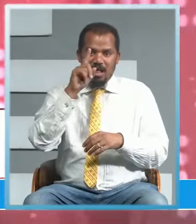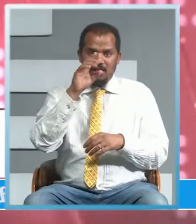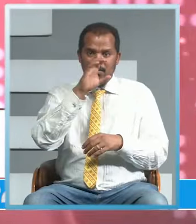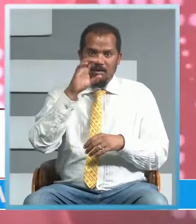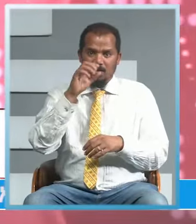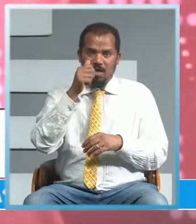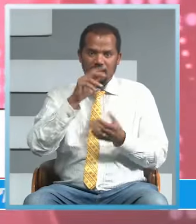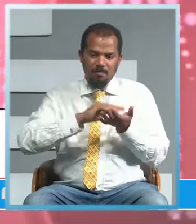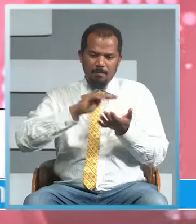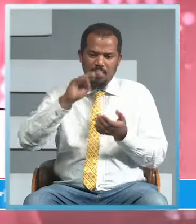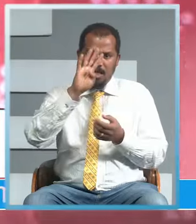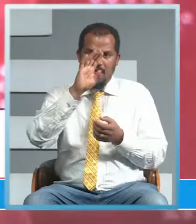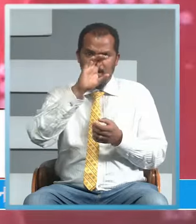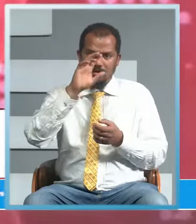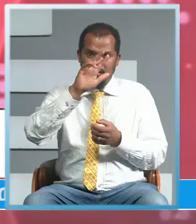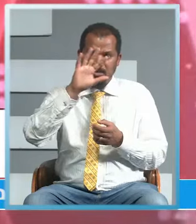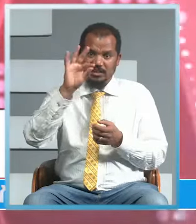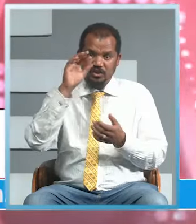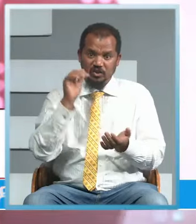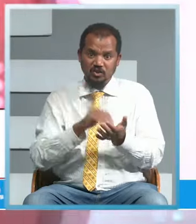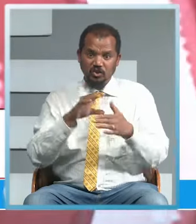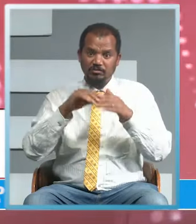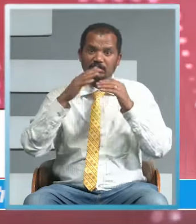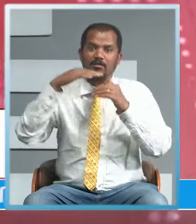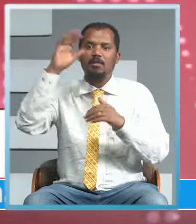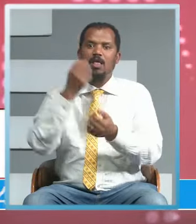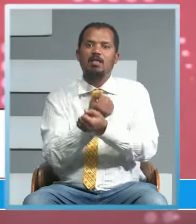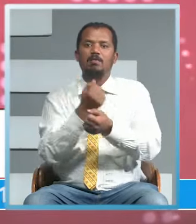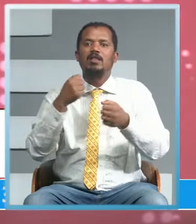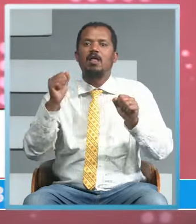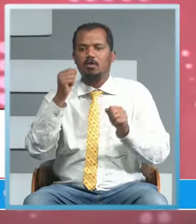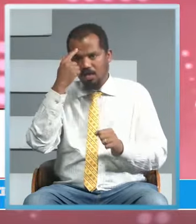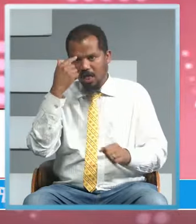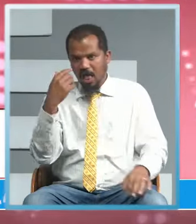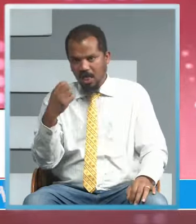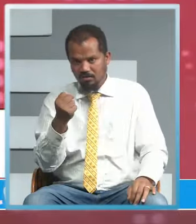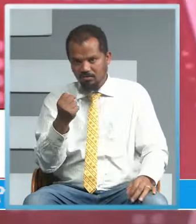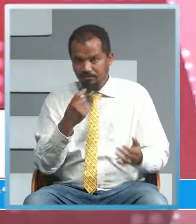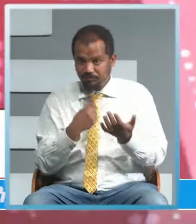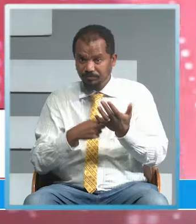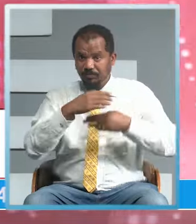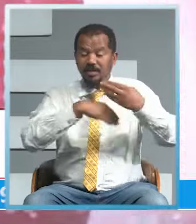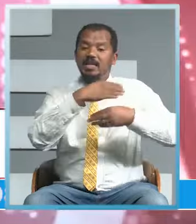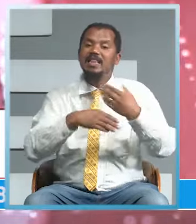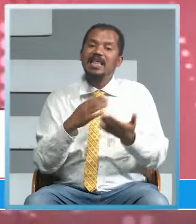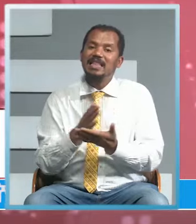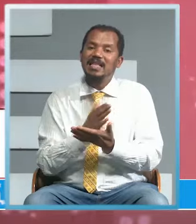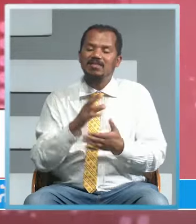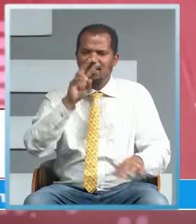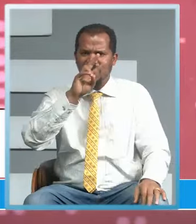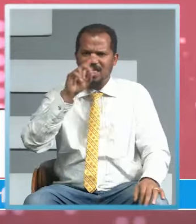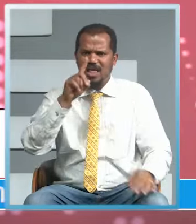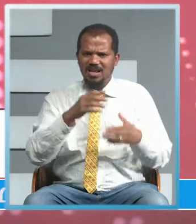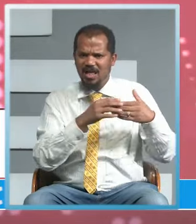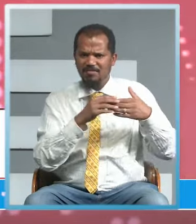የነበረ ከ110 ሚሊዮን 439,000 ብር በላይ መዳኑንም አስታውሰዋል። በዚህ ሂደት